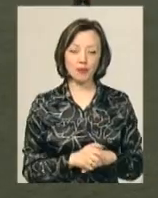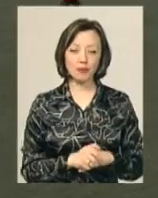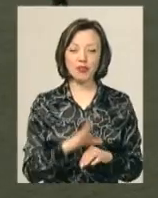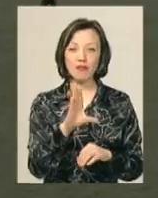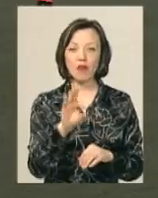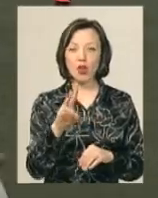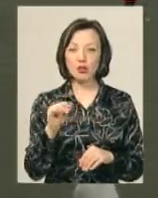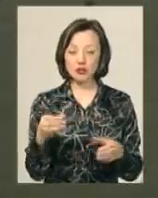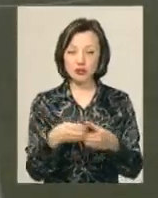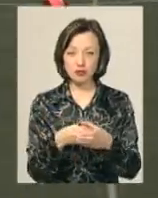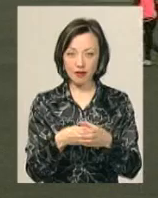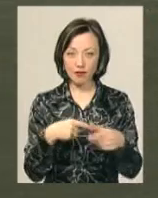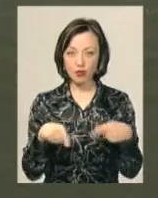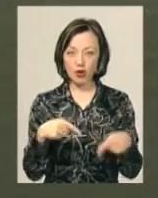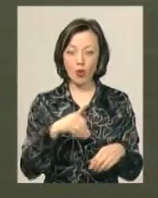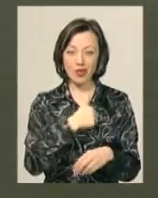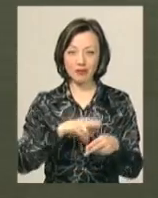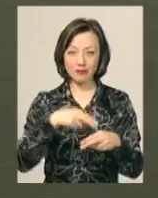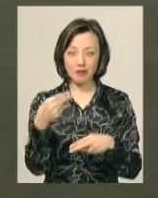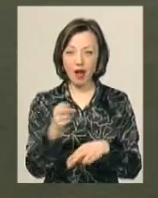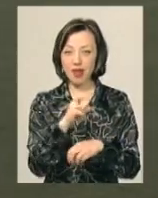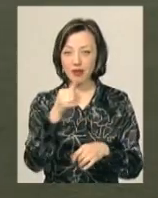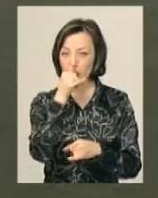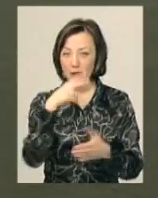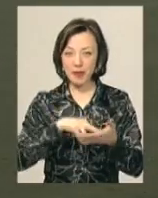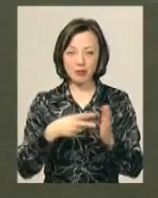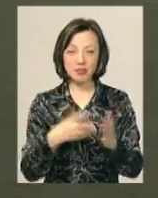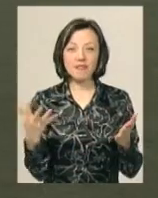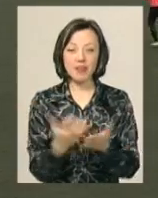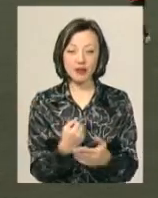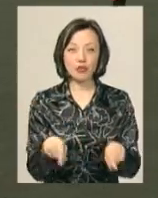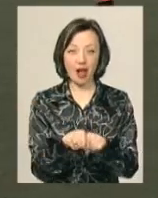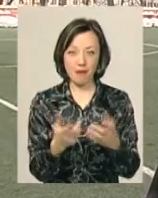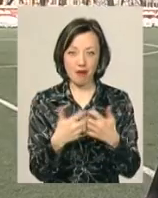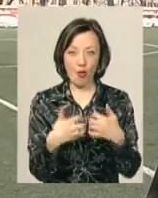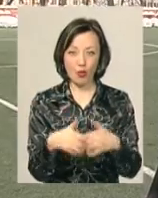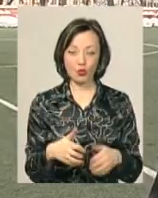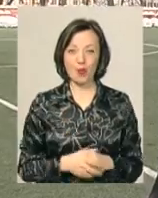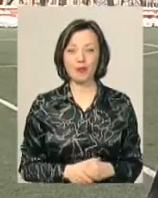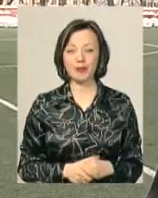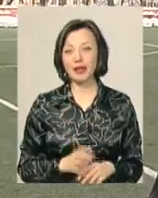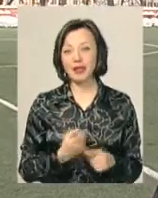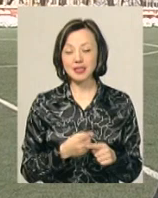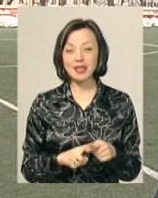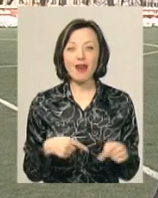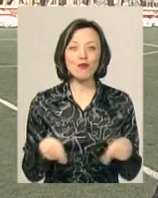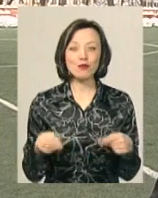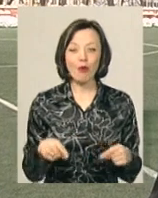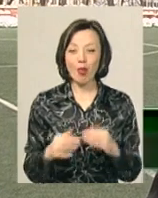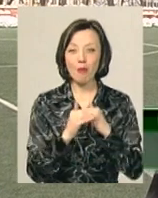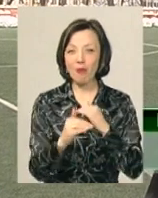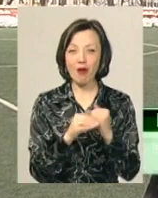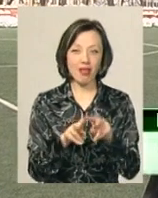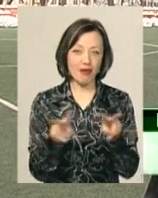Волочиські футболісти прагнули взяти реванш, але, каже Роман Гагун, не могли передбачити, що виграють з таким рахунком. Це футбол, поле